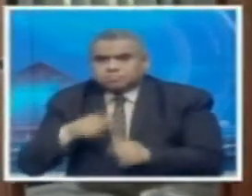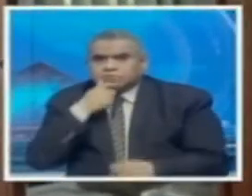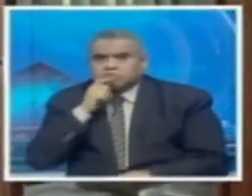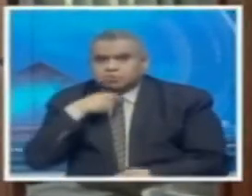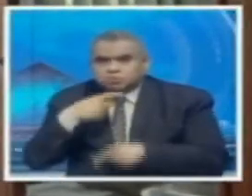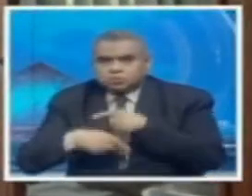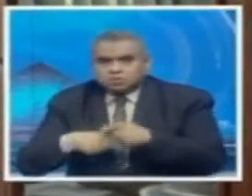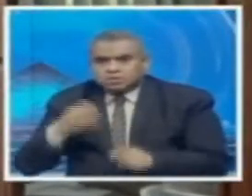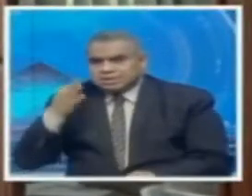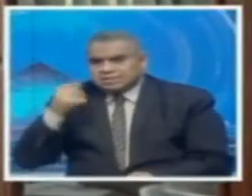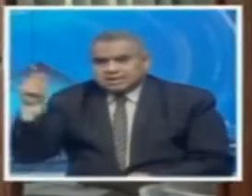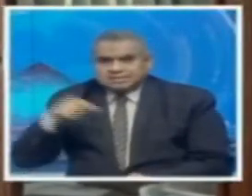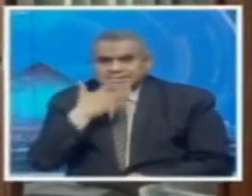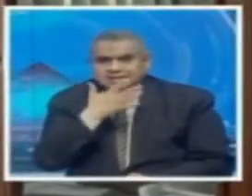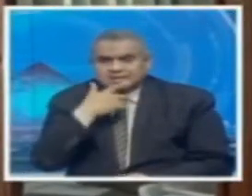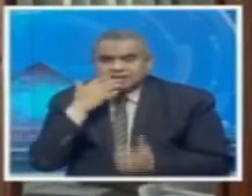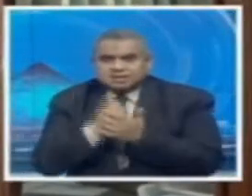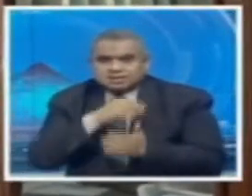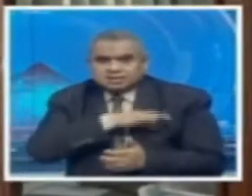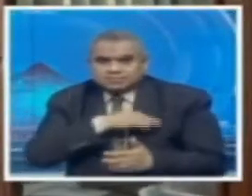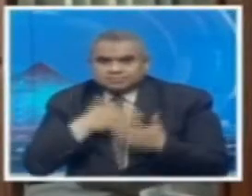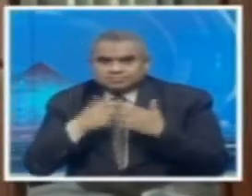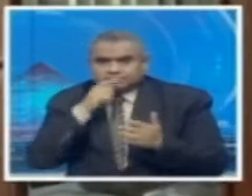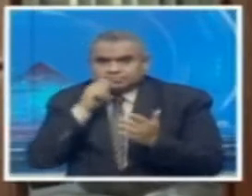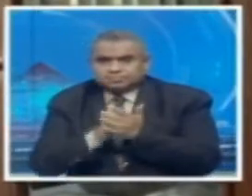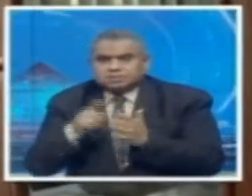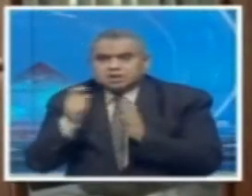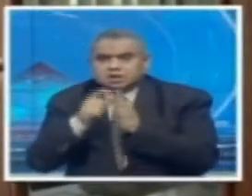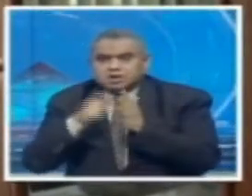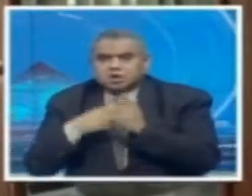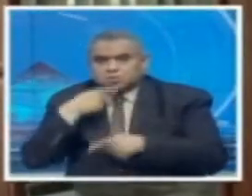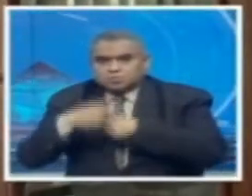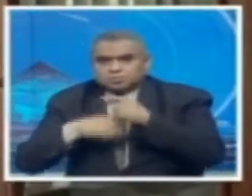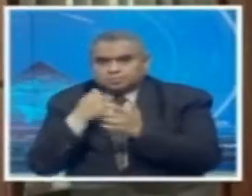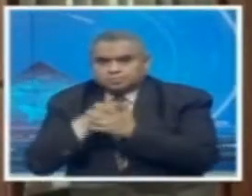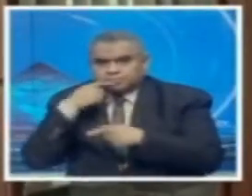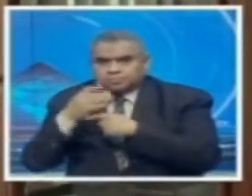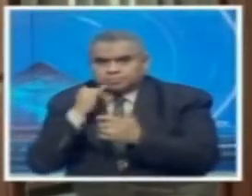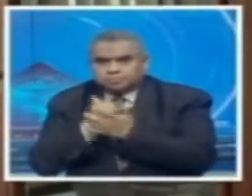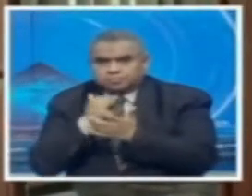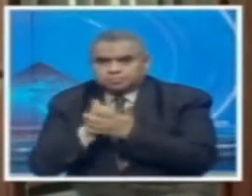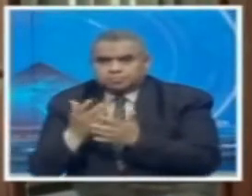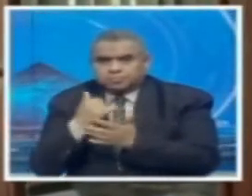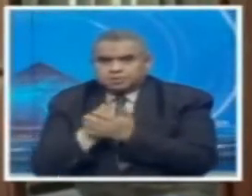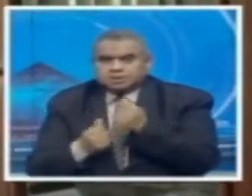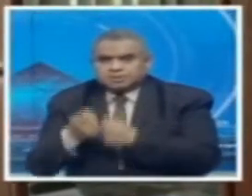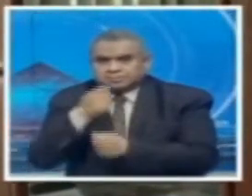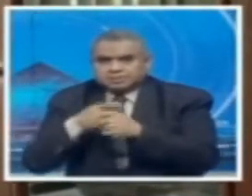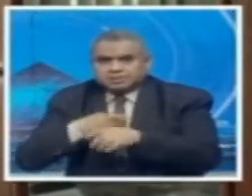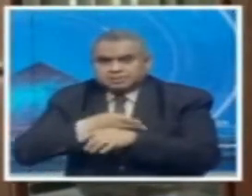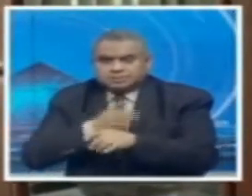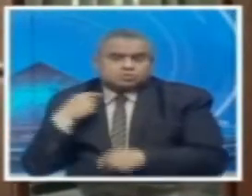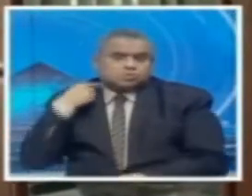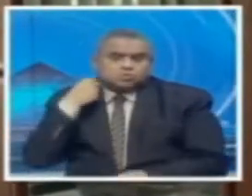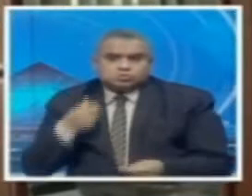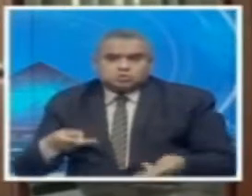من يونيو الحالي، مقابل الاستفادة من التيسيرات الواردة في قانون التجاوز عن جزء من مقابل التأخير والضريبة